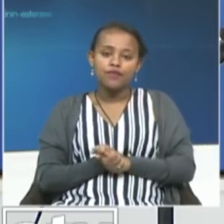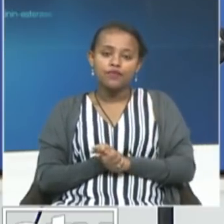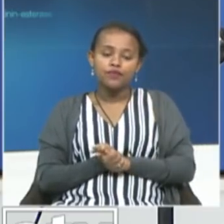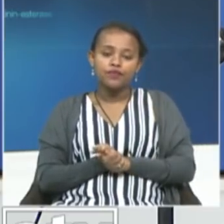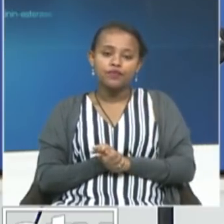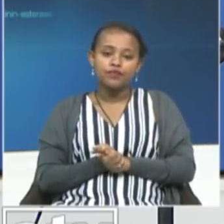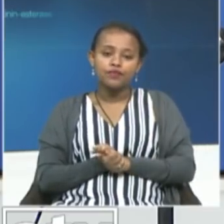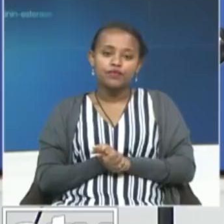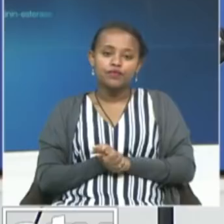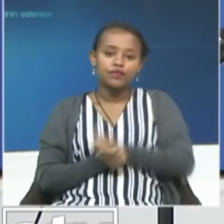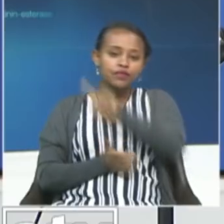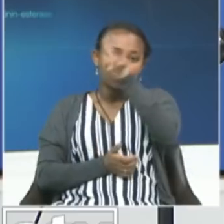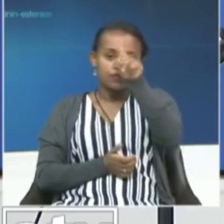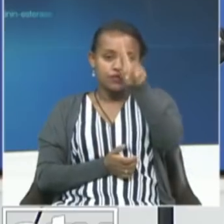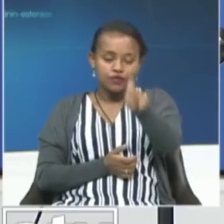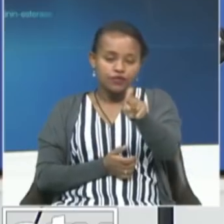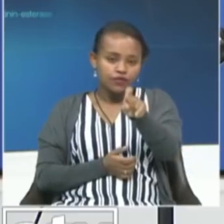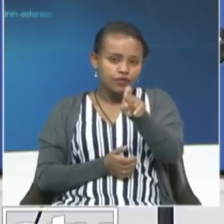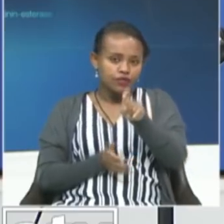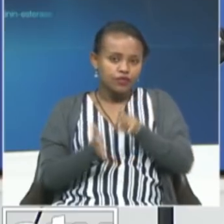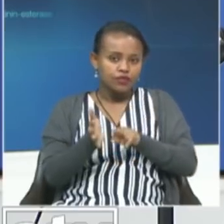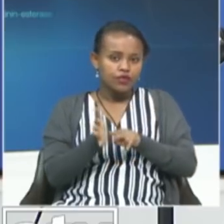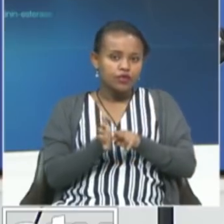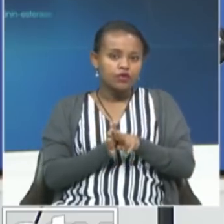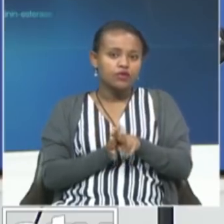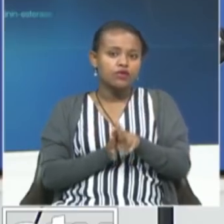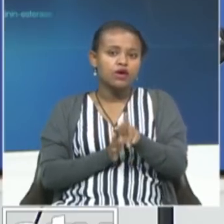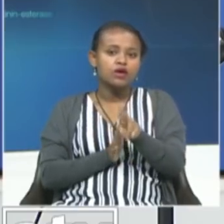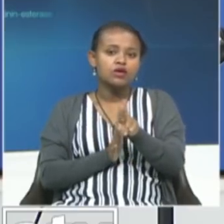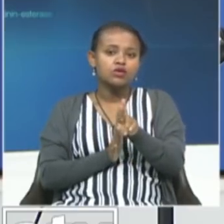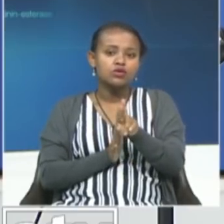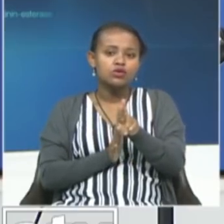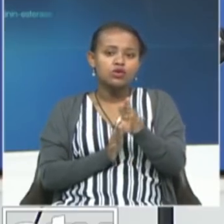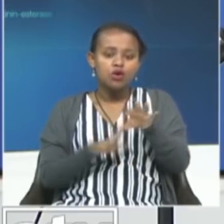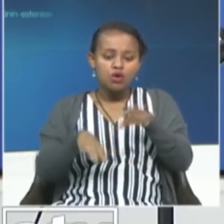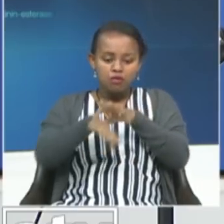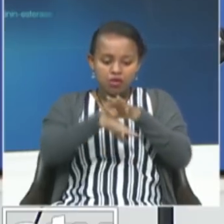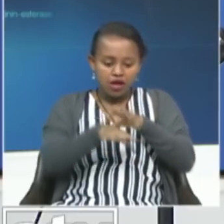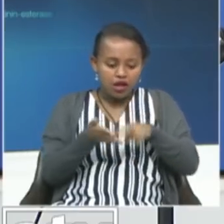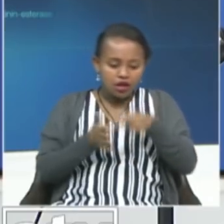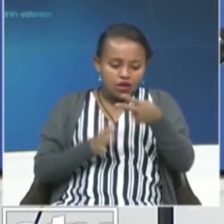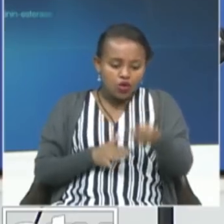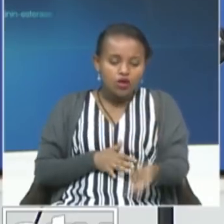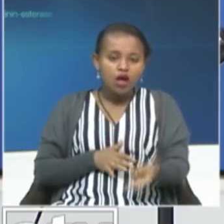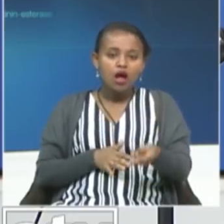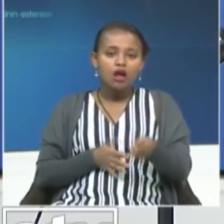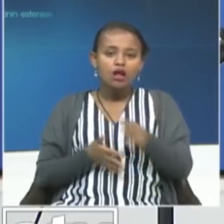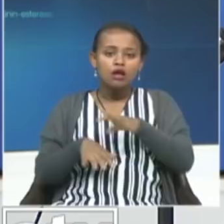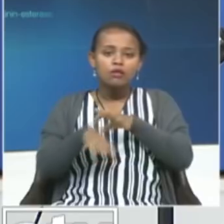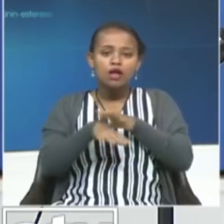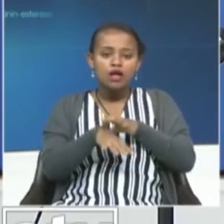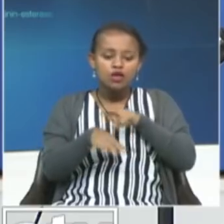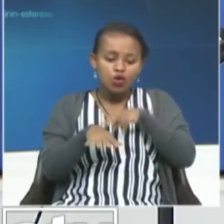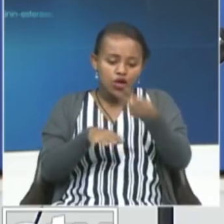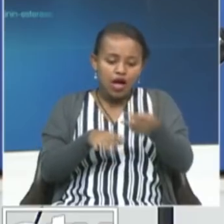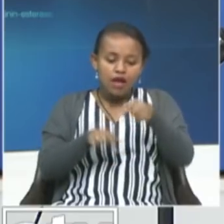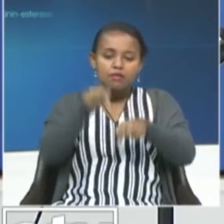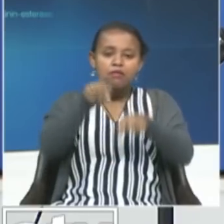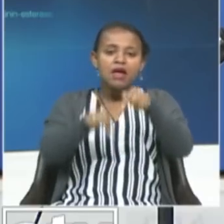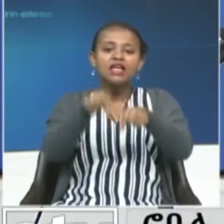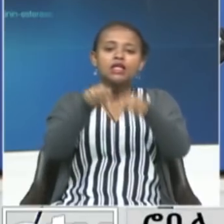ጥያቄ ቫይረሱ መሬት ላይ ወርቃለ እና ደሞ መሬት ላይ ቆፍ በእግርም ይዛል